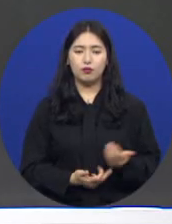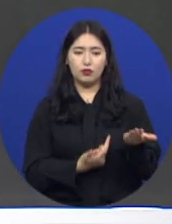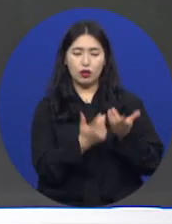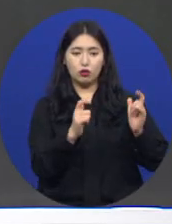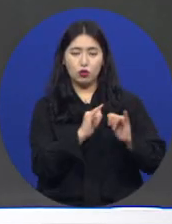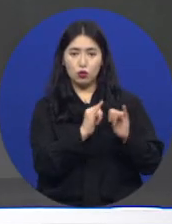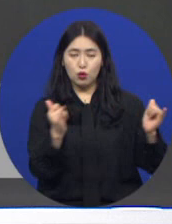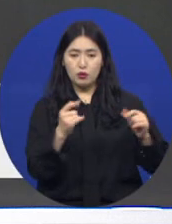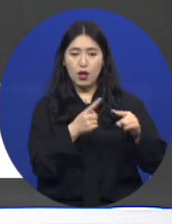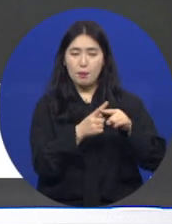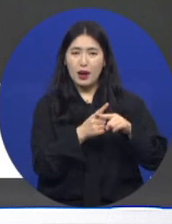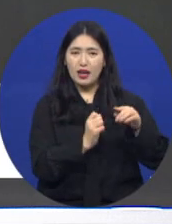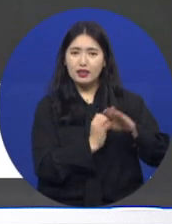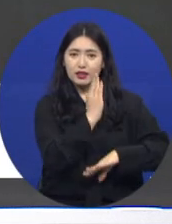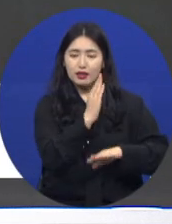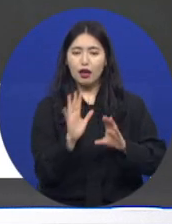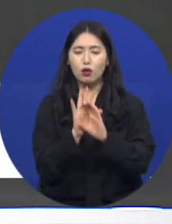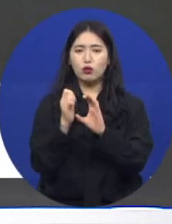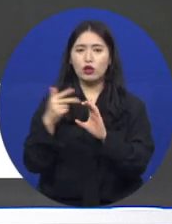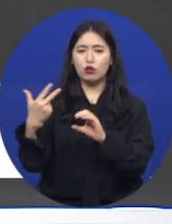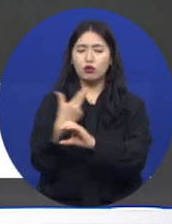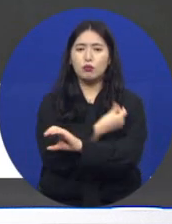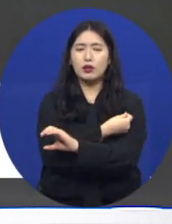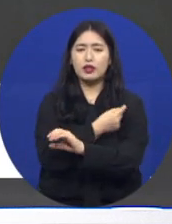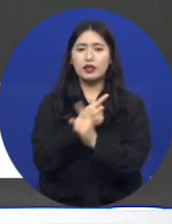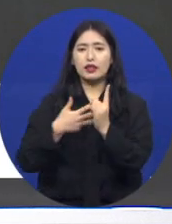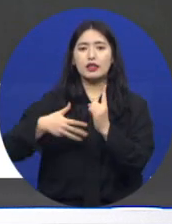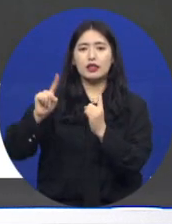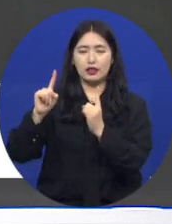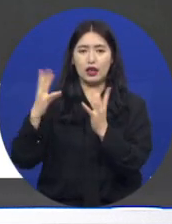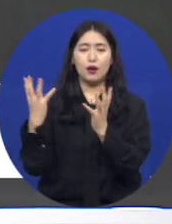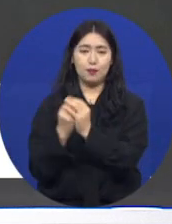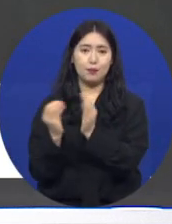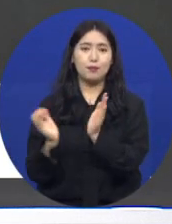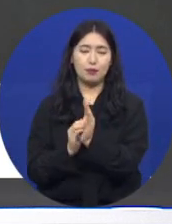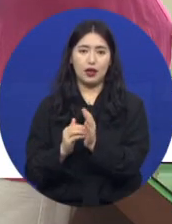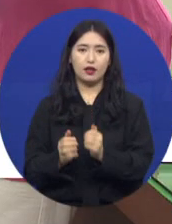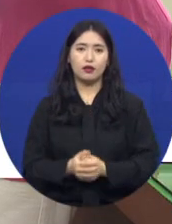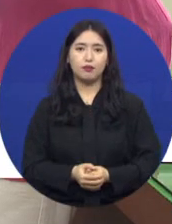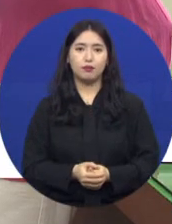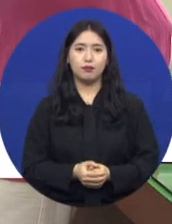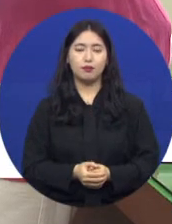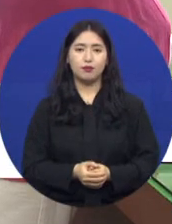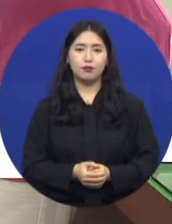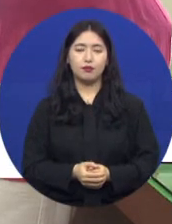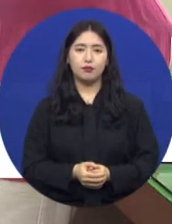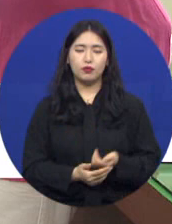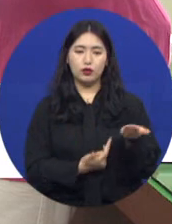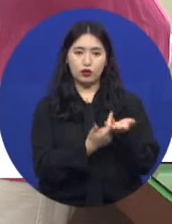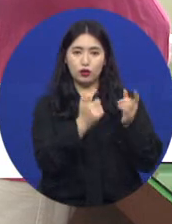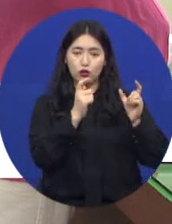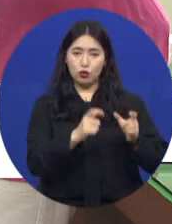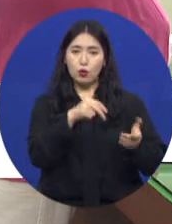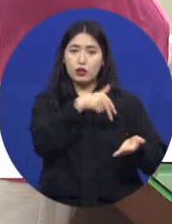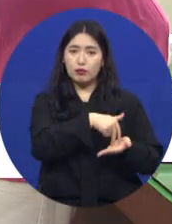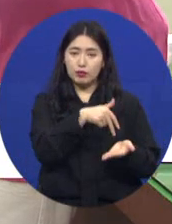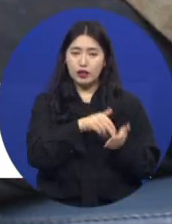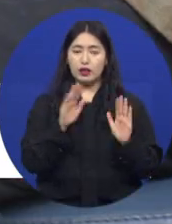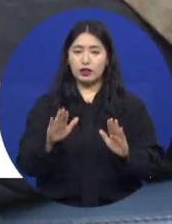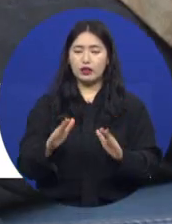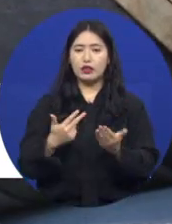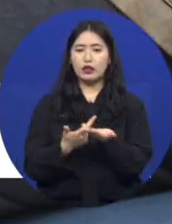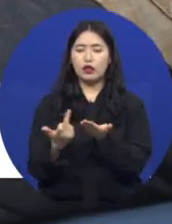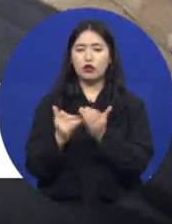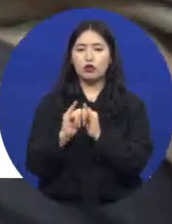제주 도민의 절반 이상이 코로나19 백신 1차 접종을 마친 것으로 나타났습니다. 제주도에 따르면 현재